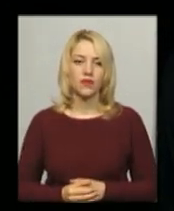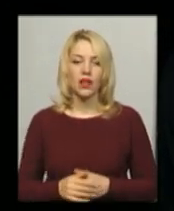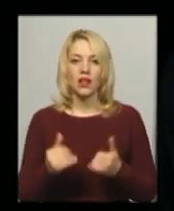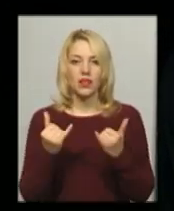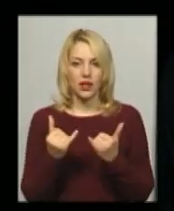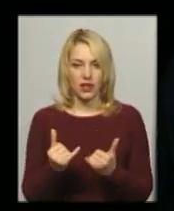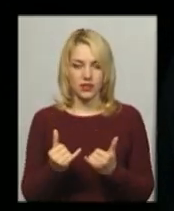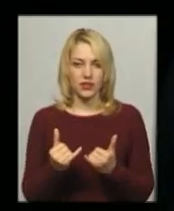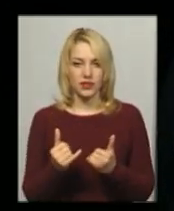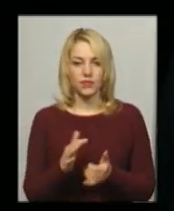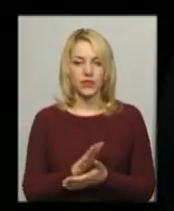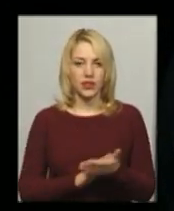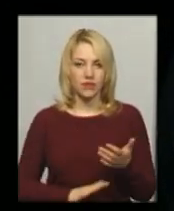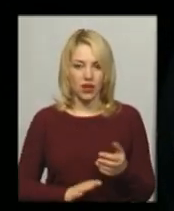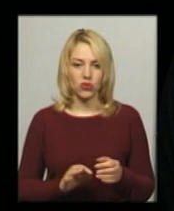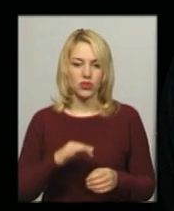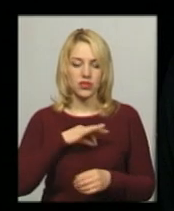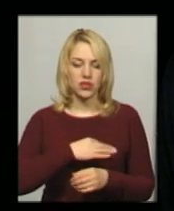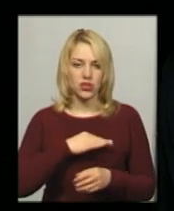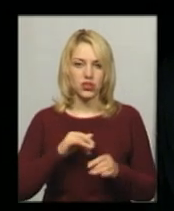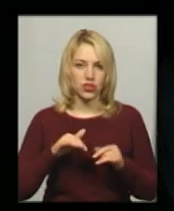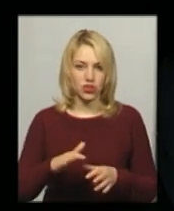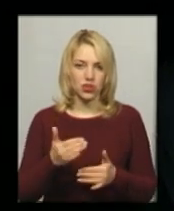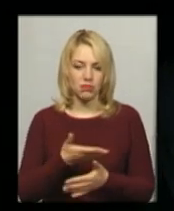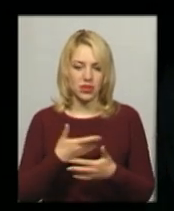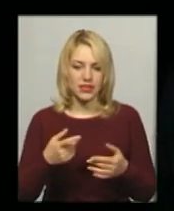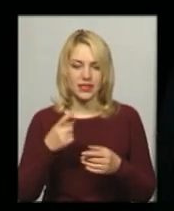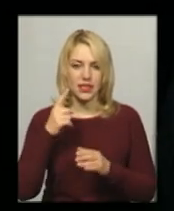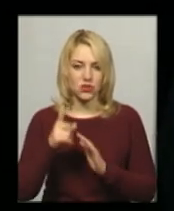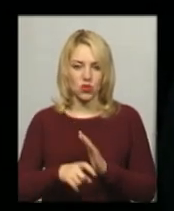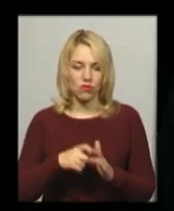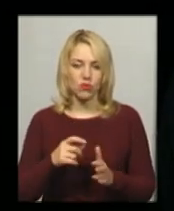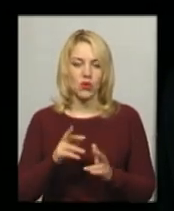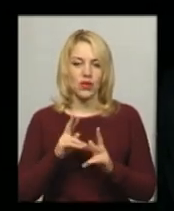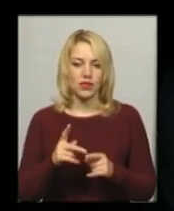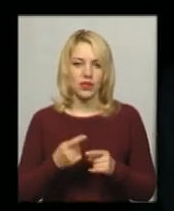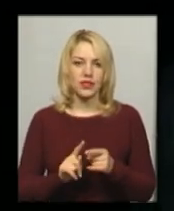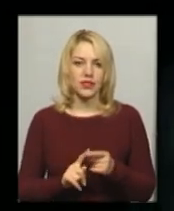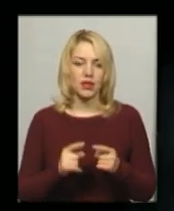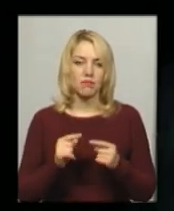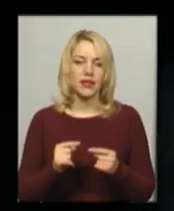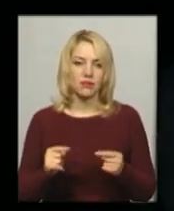Наразі тривають слідчі дії, наразі ми з'ясовуємо саме, як цей предмет